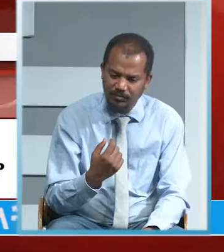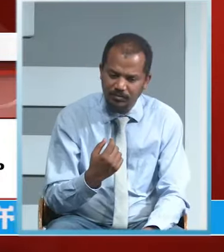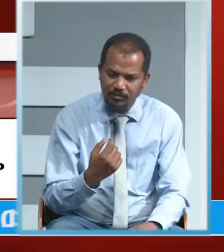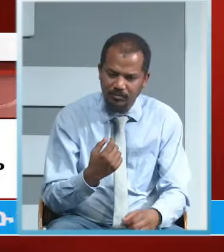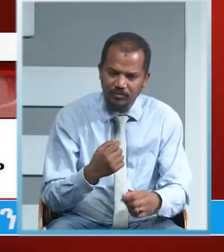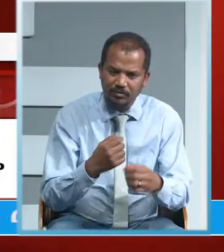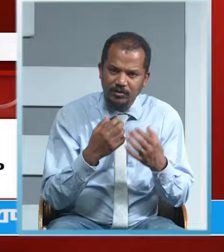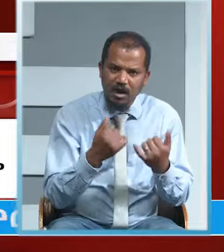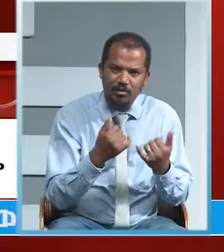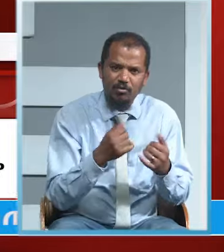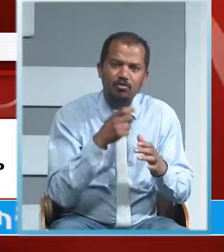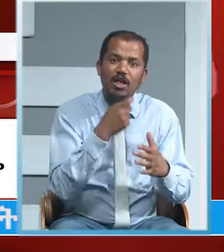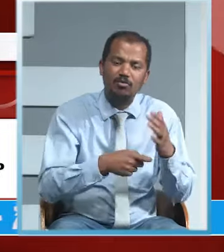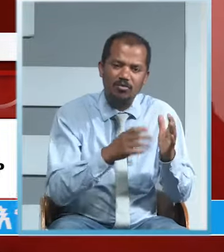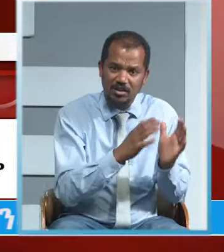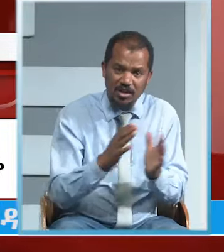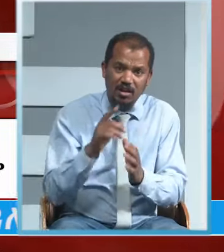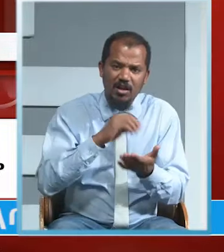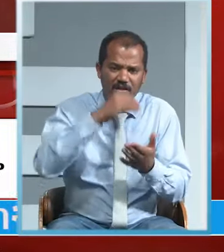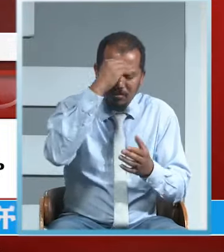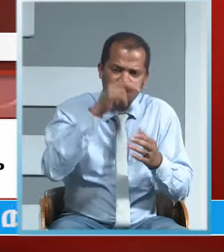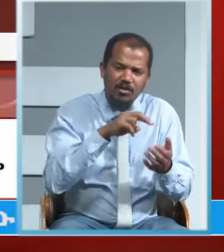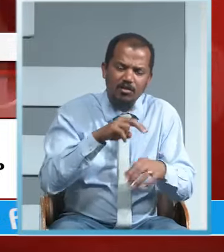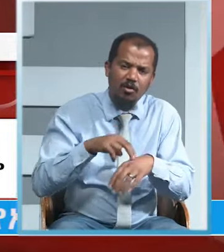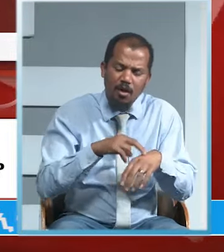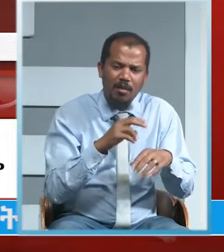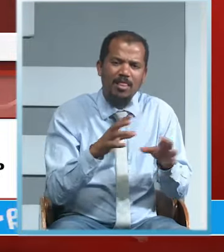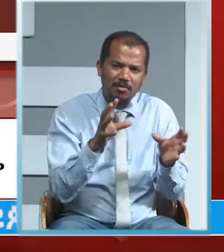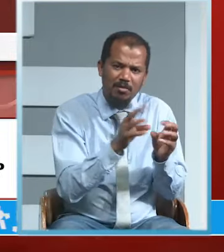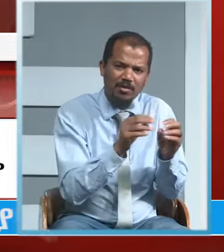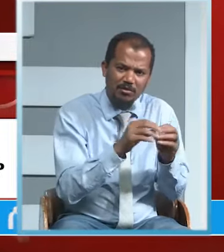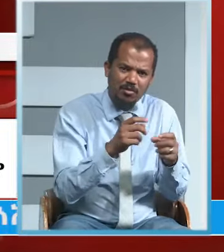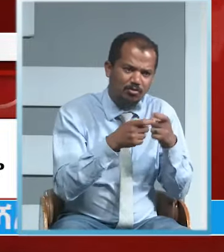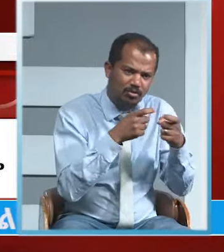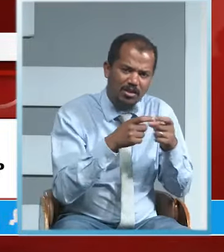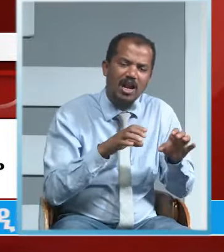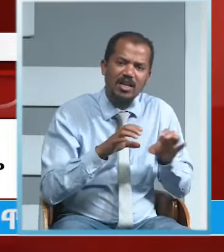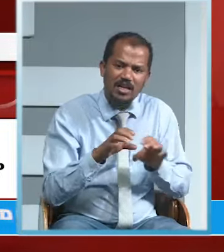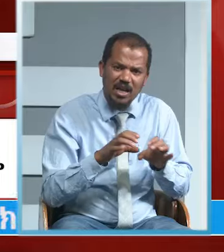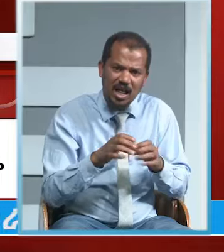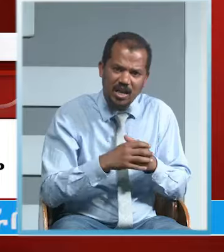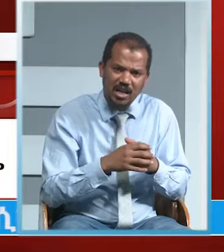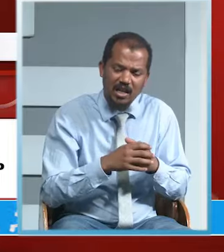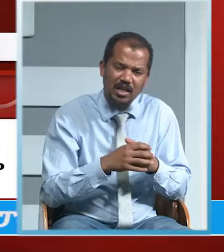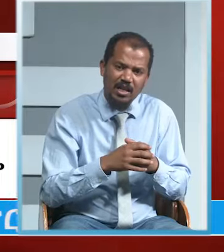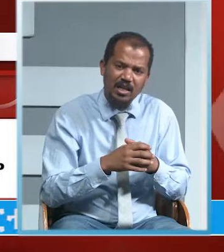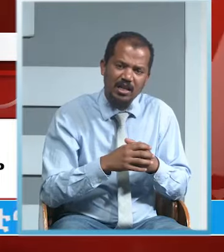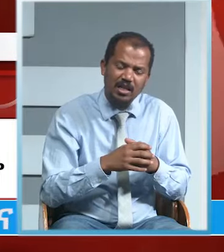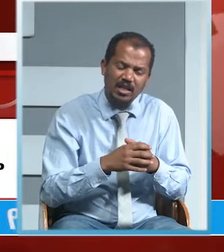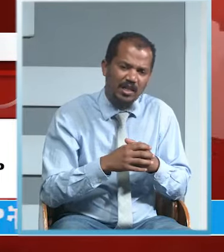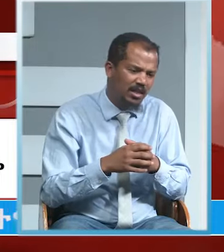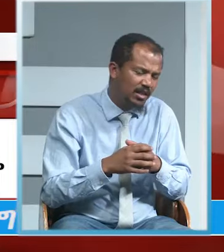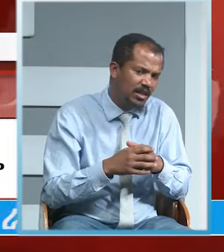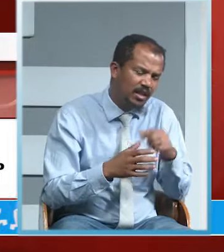ኦርጋናይዝ የተደረገ ነው። ውጤቱም በትምህርት ተቋማትም ተመሳሳይ ቁጥጥር አካሂደናል። በመንግስት